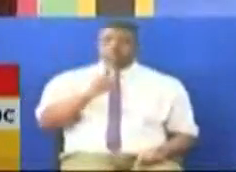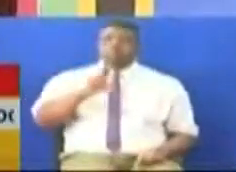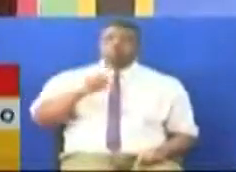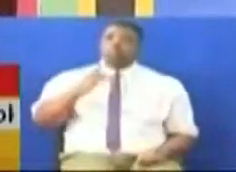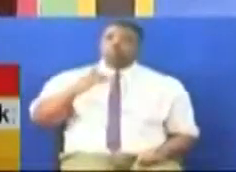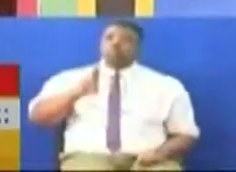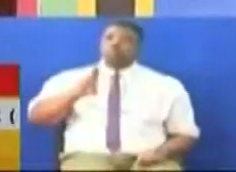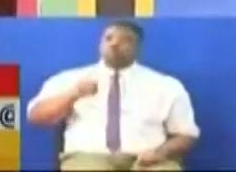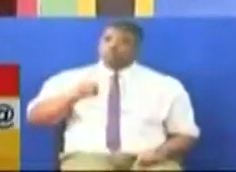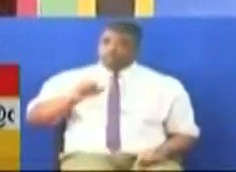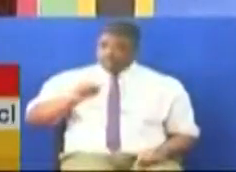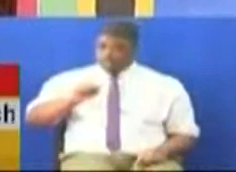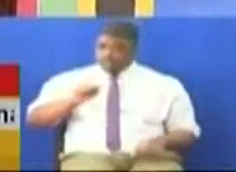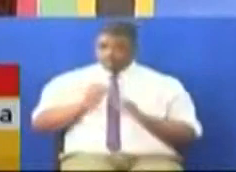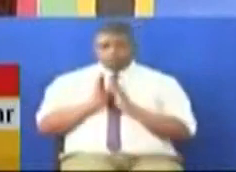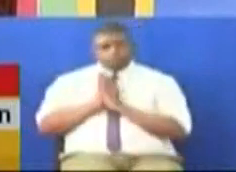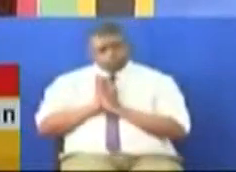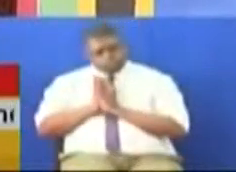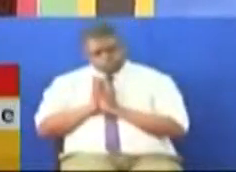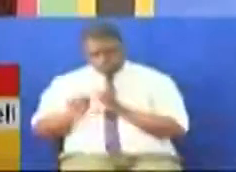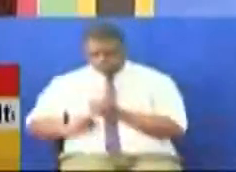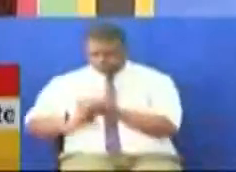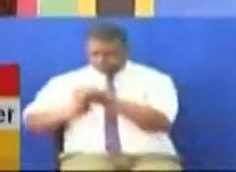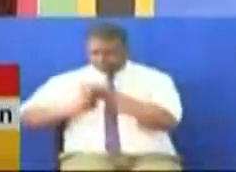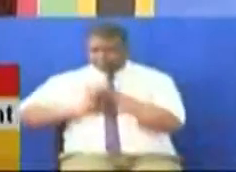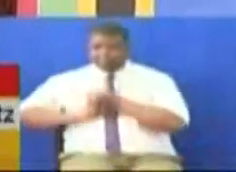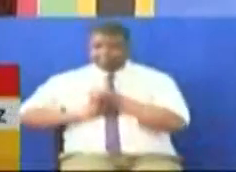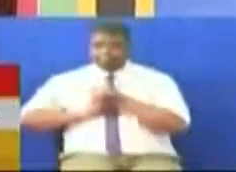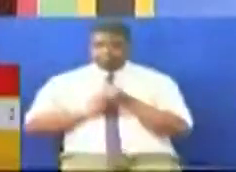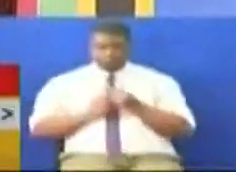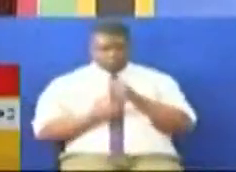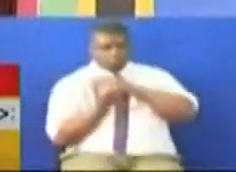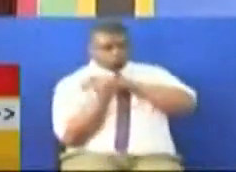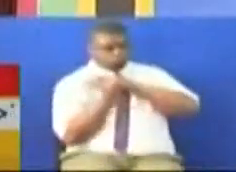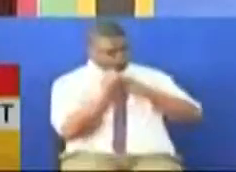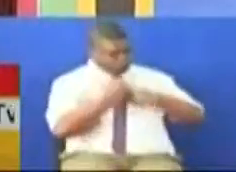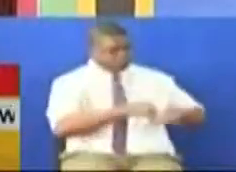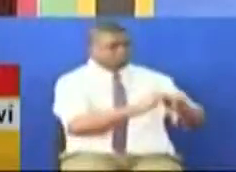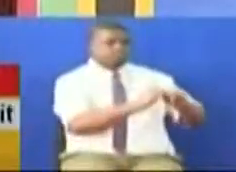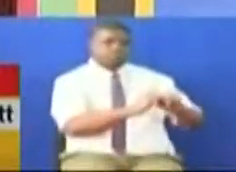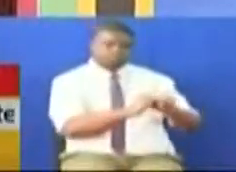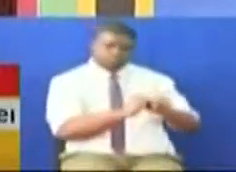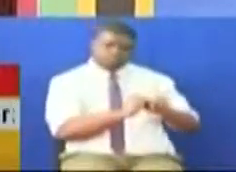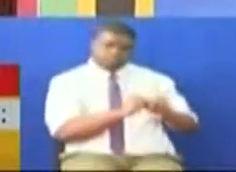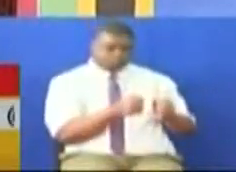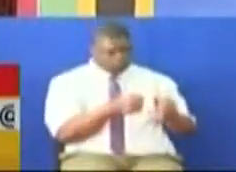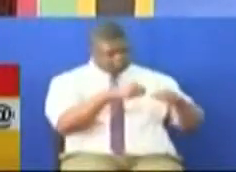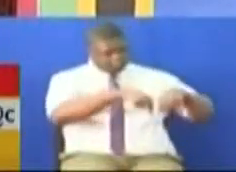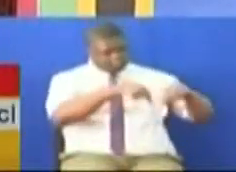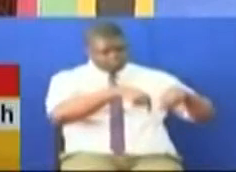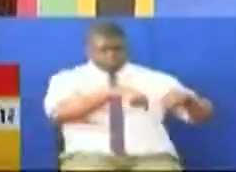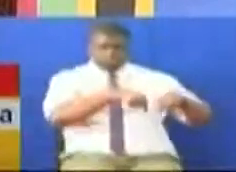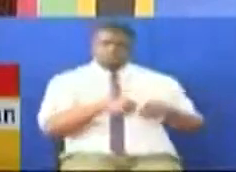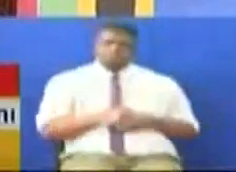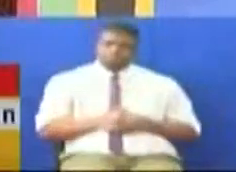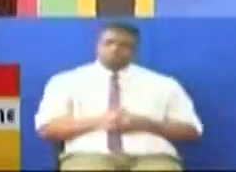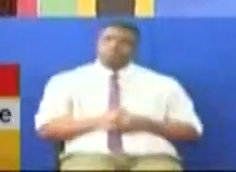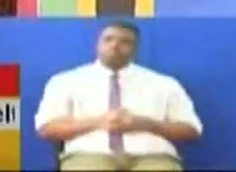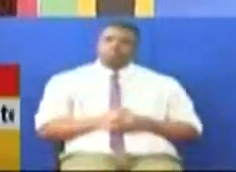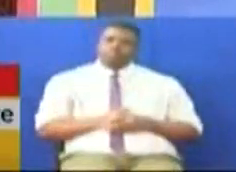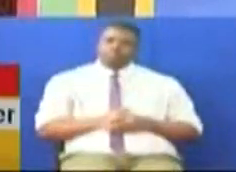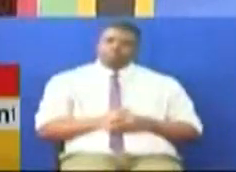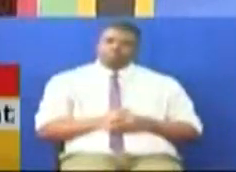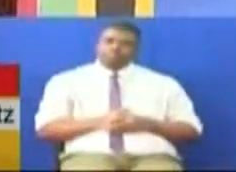mkono nikiwa natekeleza majukumu ya kuwakilisha katika bunge hili la Jamhuri ya Muungano wa Tanzania. Mheshimiwa